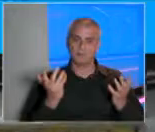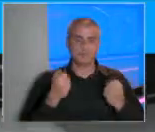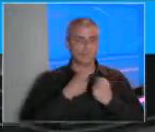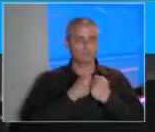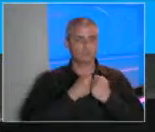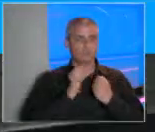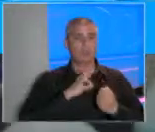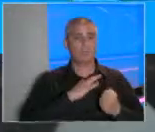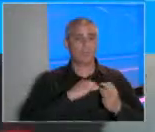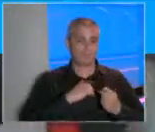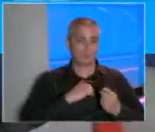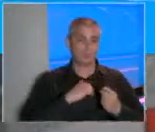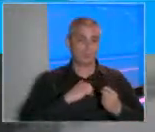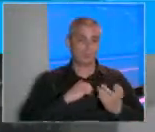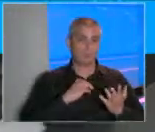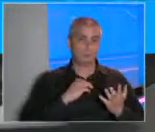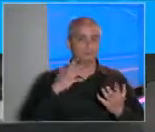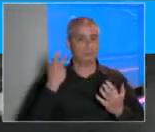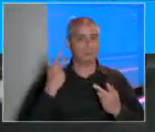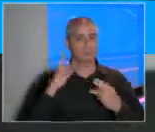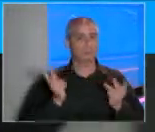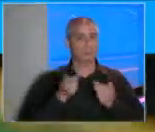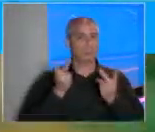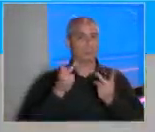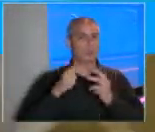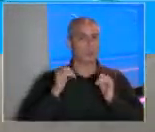שההתמודדות של מערכת הבריאות תהיה יותר קלה